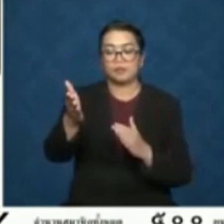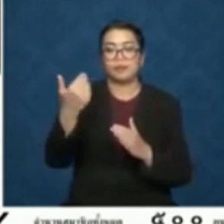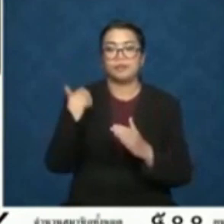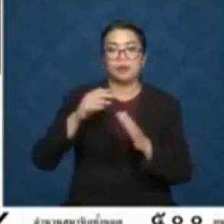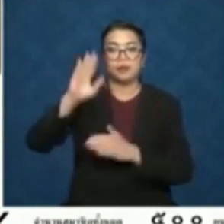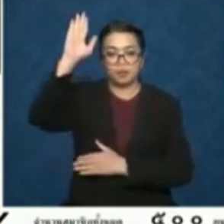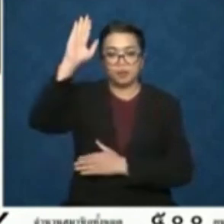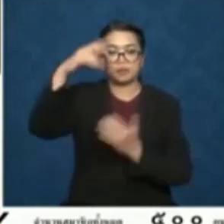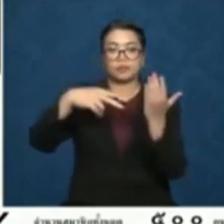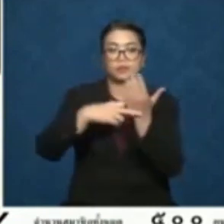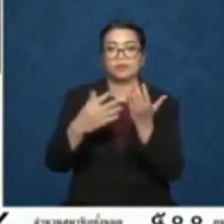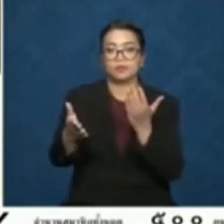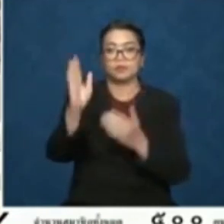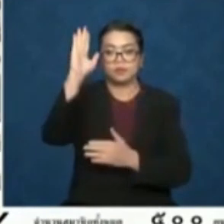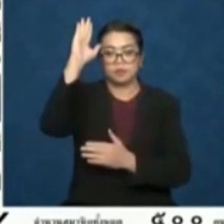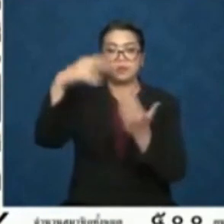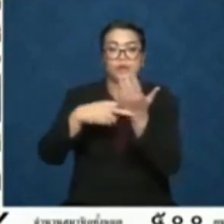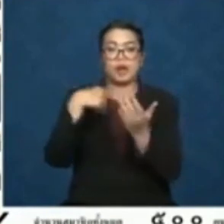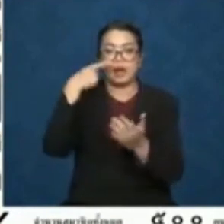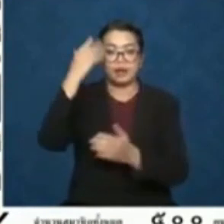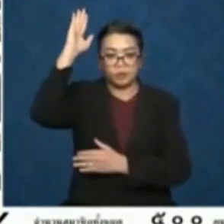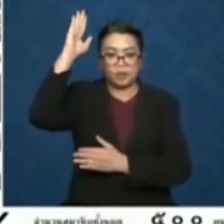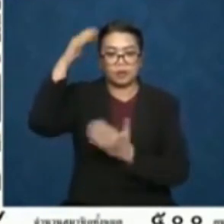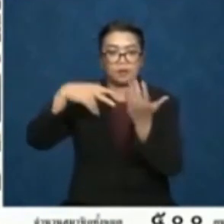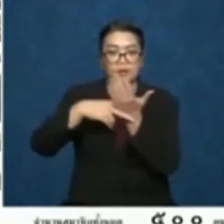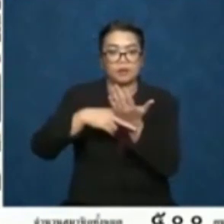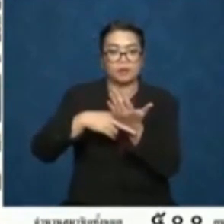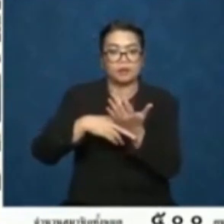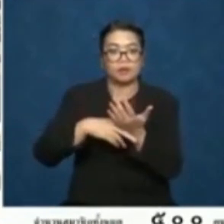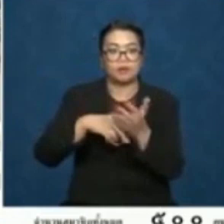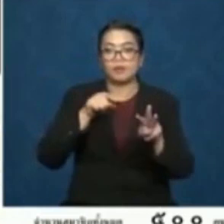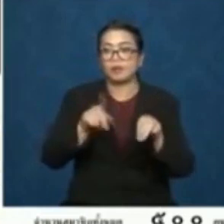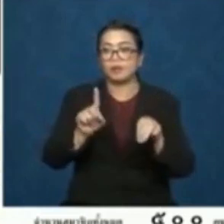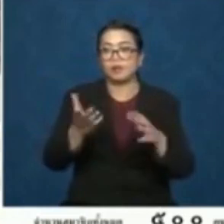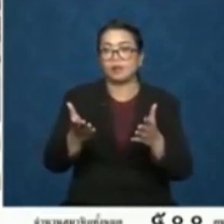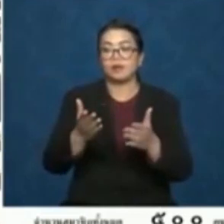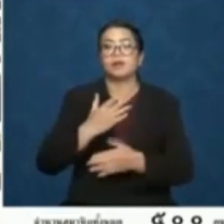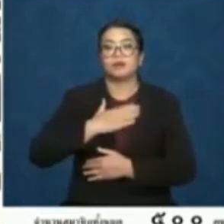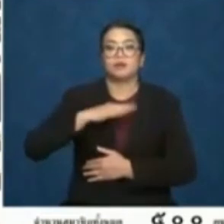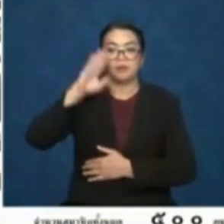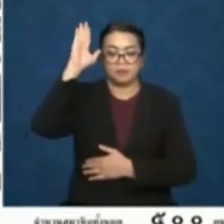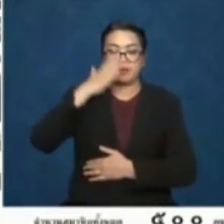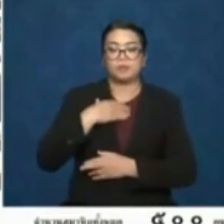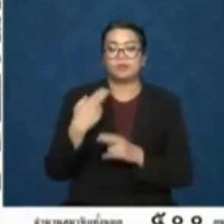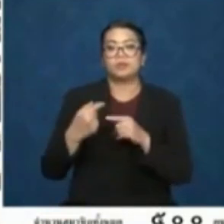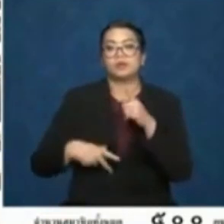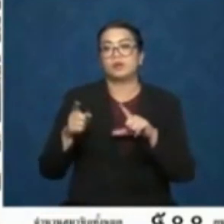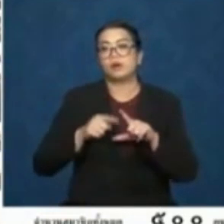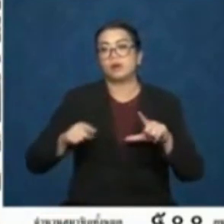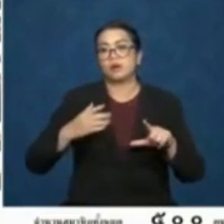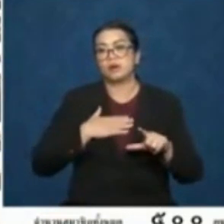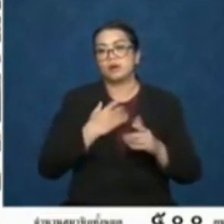าวจีนขอประท้วงครับ เดี๋ยวขออนุญาตมีผู้ประท้วงนะครับเชิญครับใครจะประท้วงครับข้อ